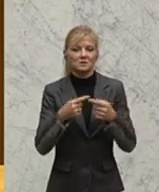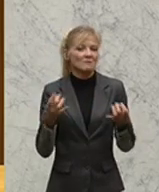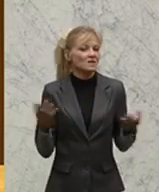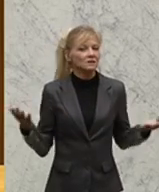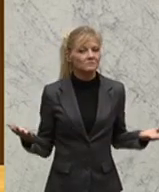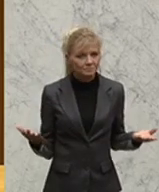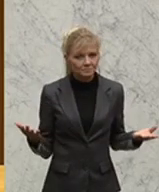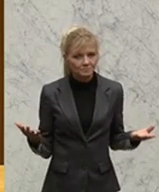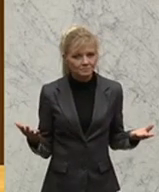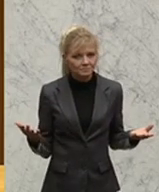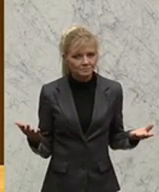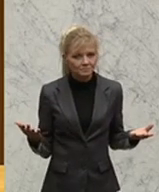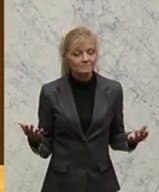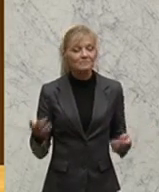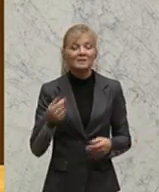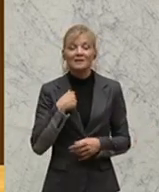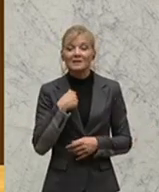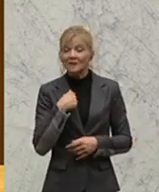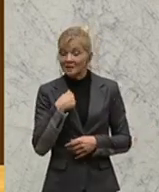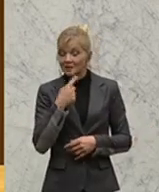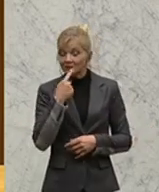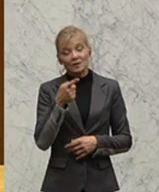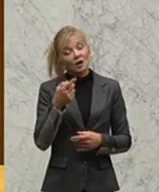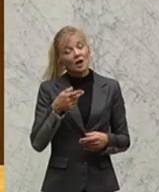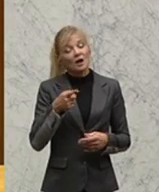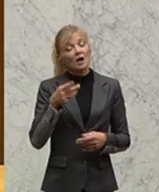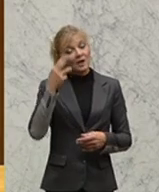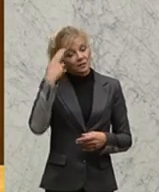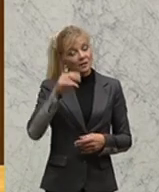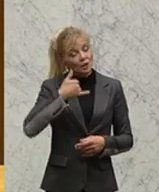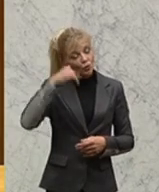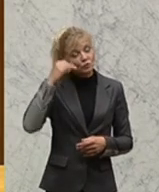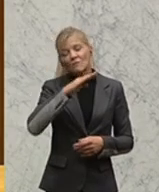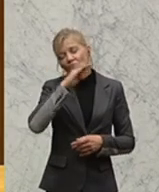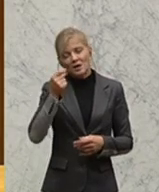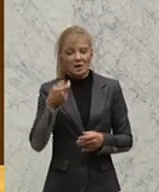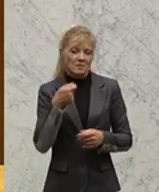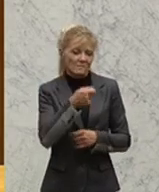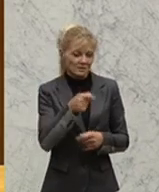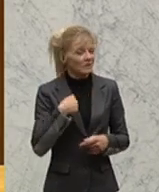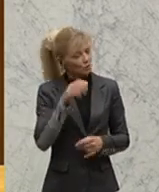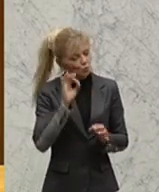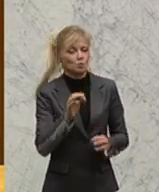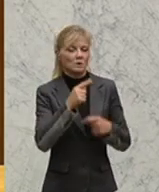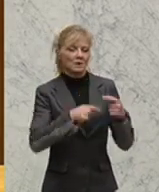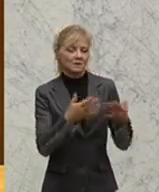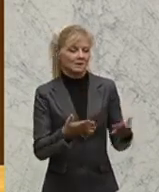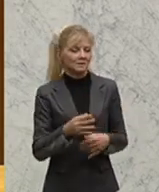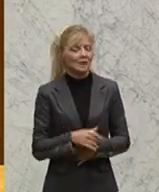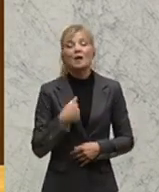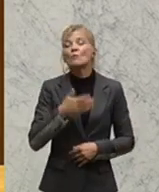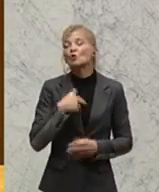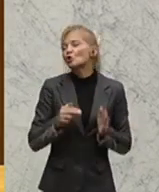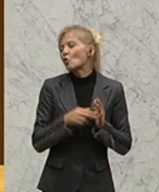meiner Sicht, ich es sehr begrüße, dass Rudolf Hunsdorfer in diese Maßnahme viel Geld investiert hat. Ich hätte noch viel zu sagen, leider habe ich keine 20